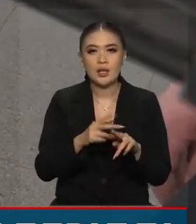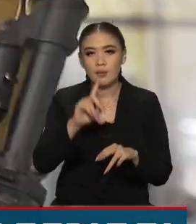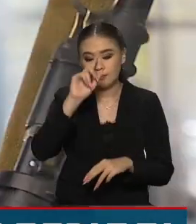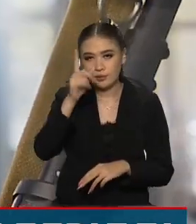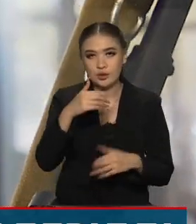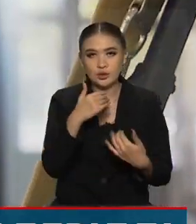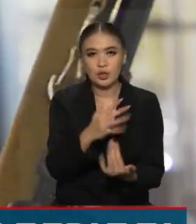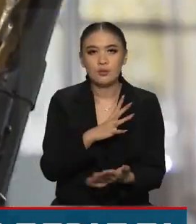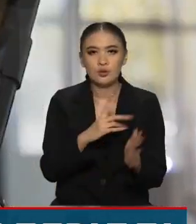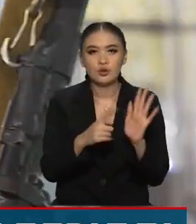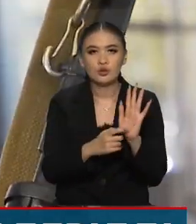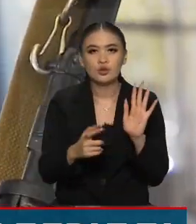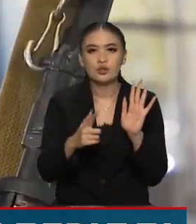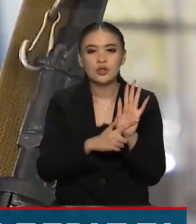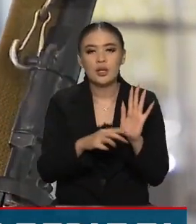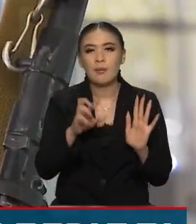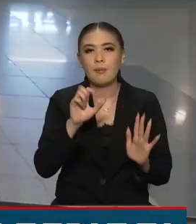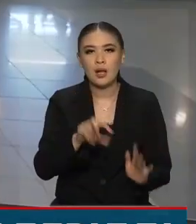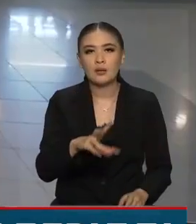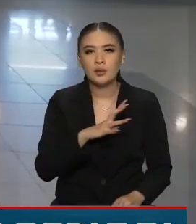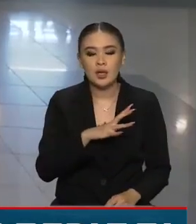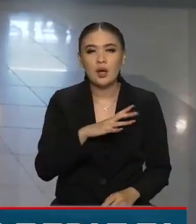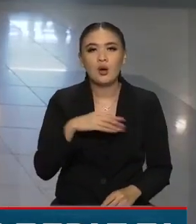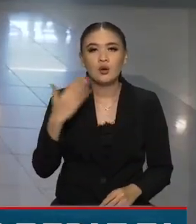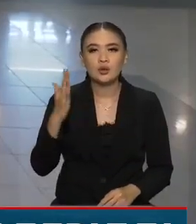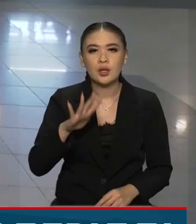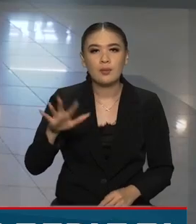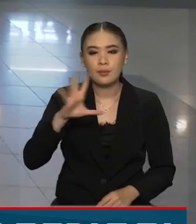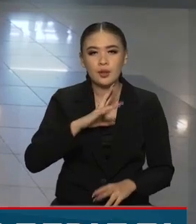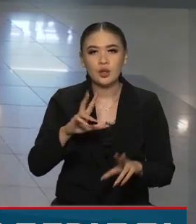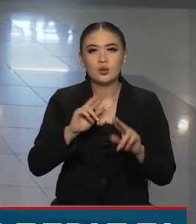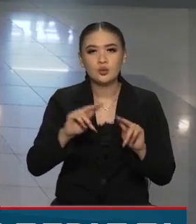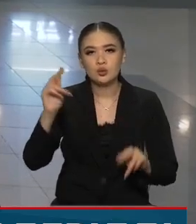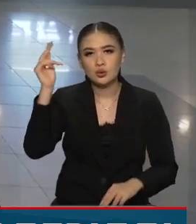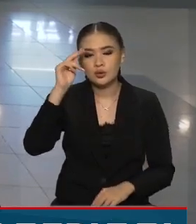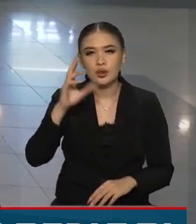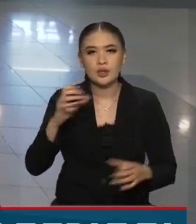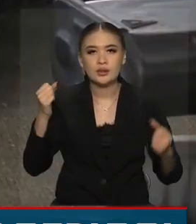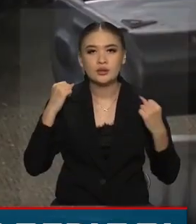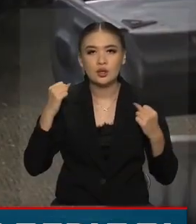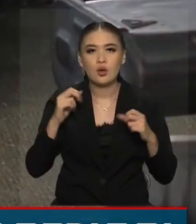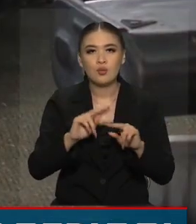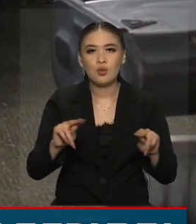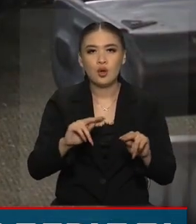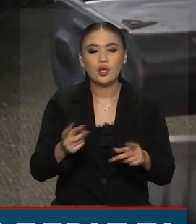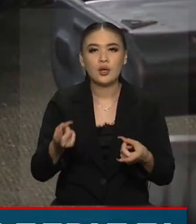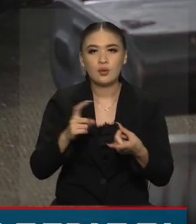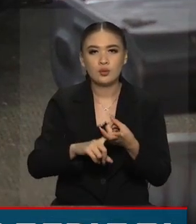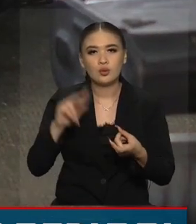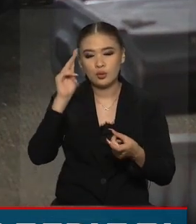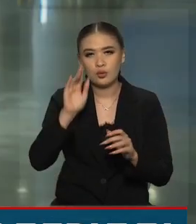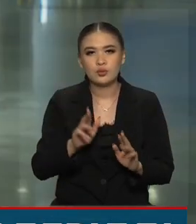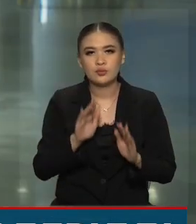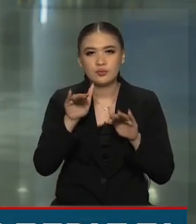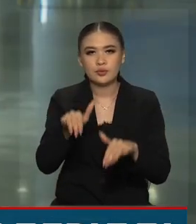қызметі 707 балға бағаланып, оңтүстік Қазақстан мемлекеттік педагогикалық университетіне дене шынықтыру пәнінің мұғалімі мамандығы бойынша оқуға жолдама